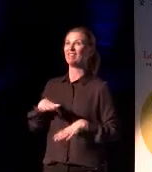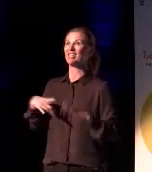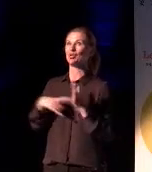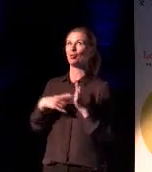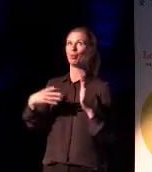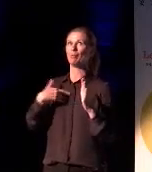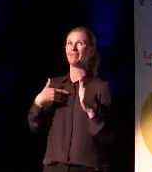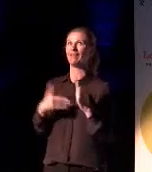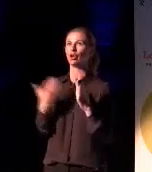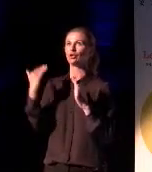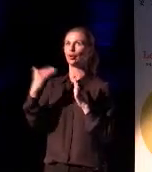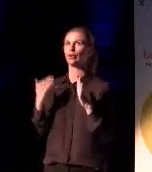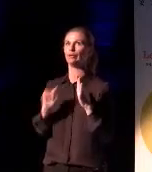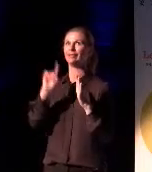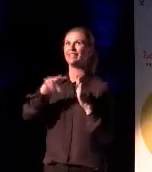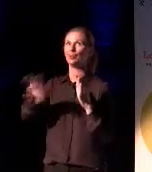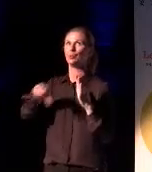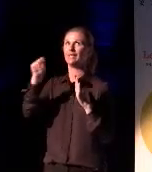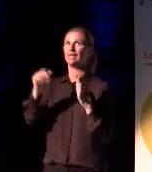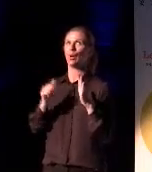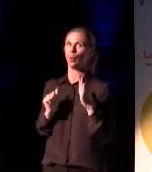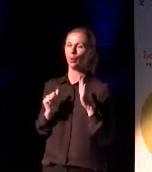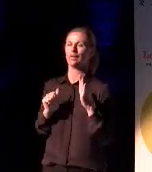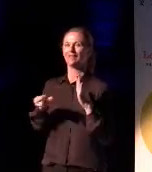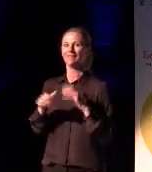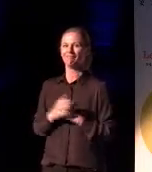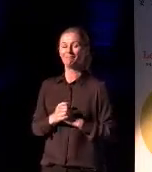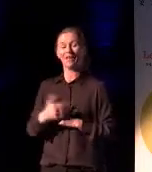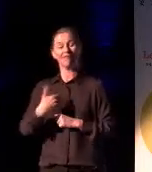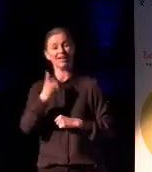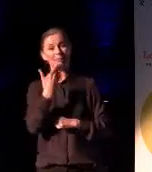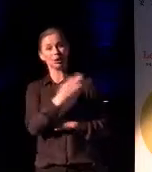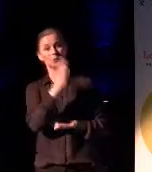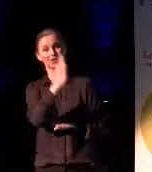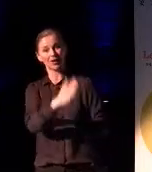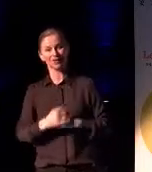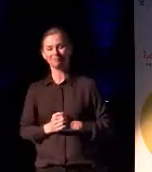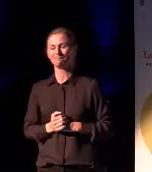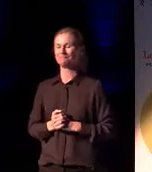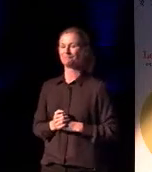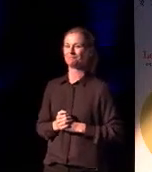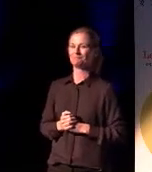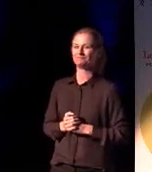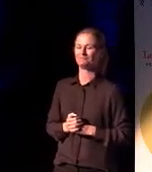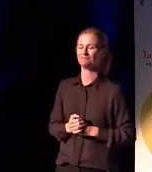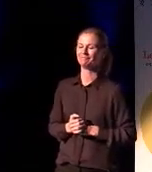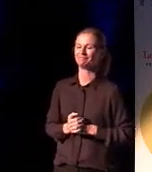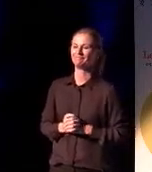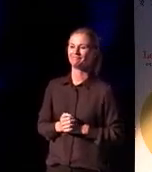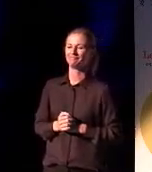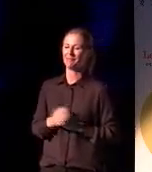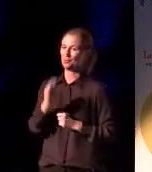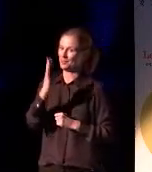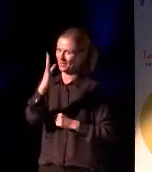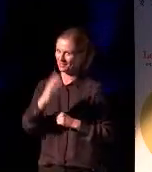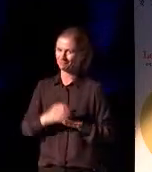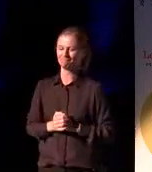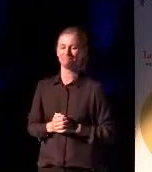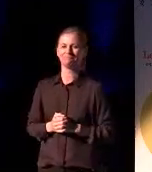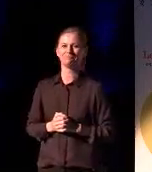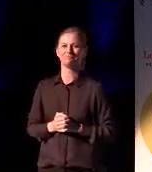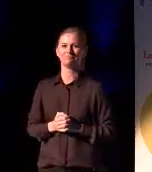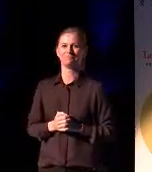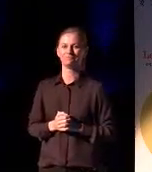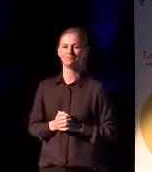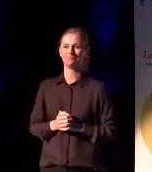til mitt ledermøte I juni. Kjempebra. Tusen takk. Din hånd. Tusen takk.